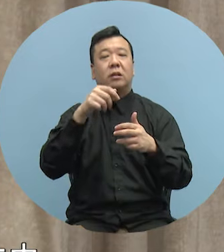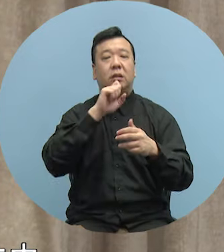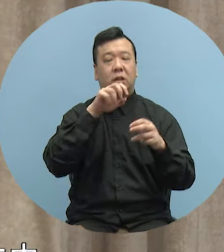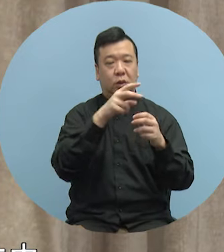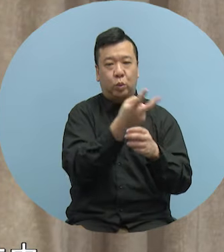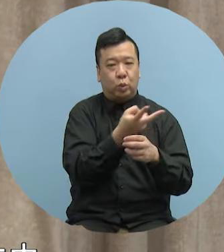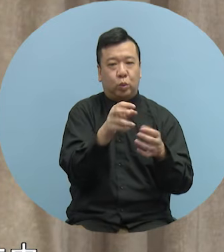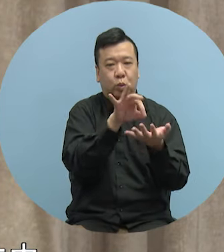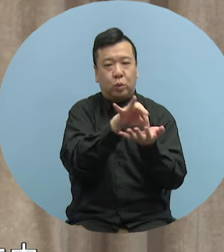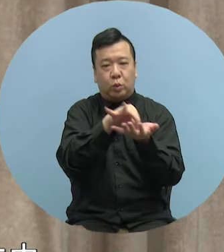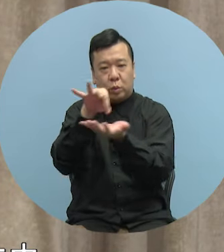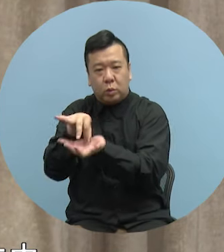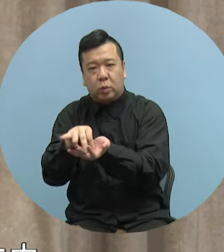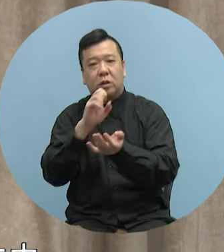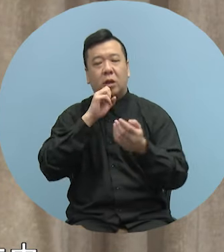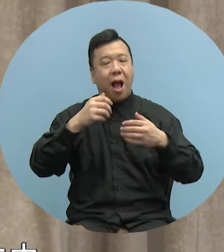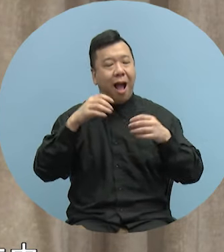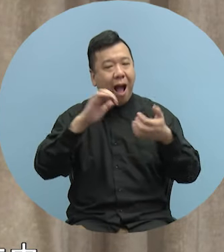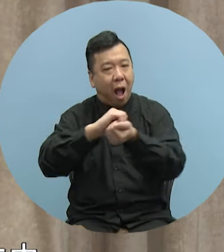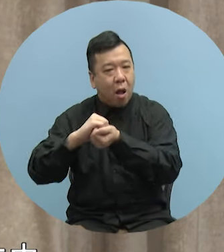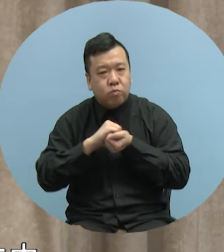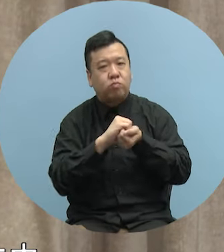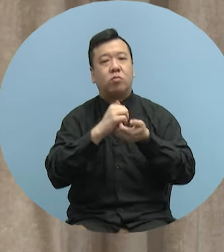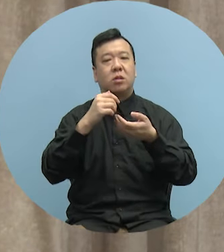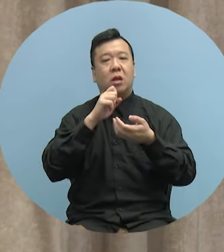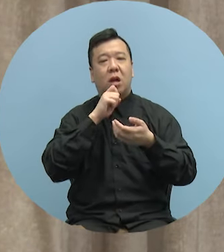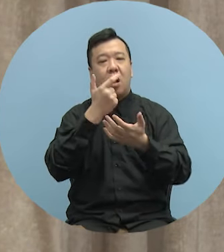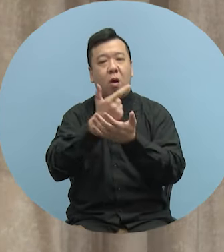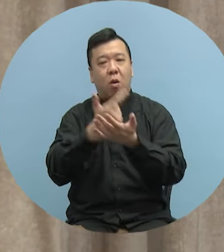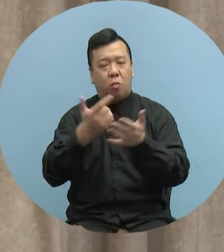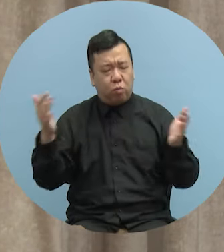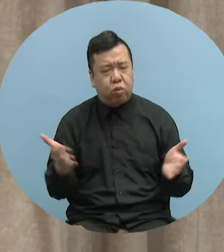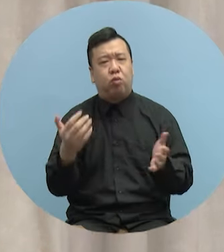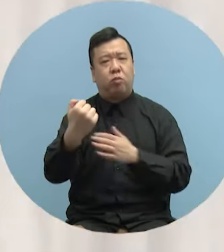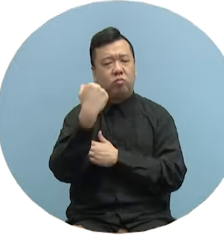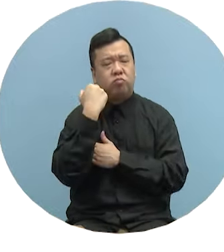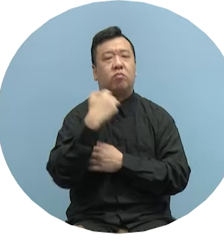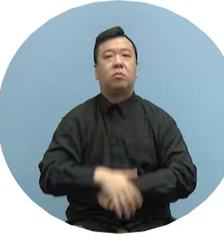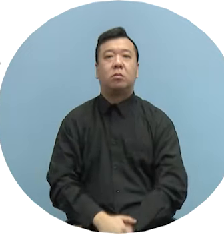共同在国际产业体系合作中发挥重要作用。